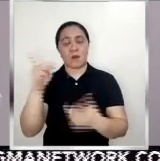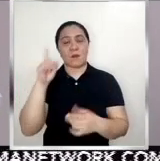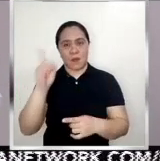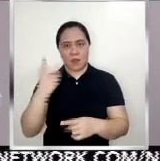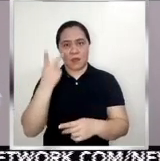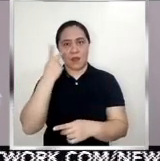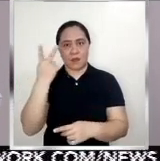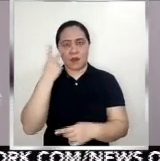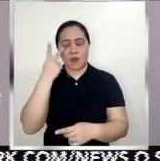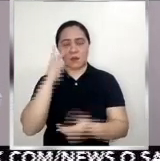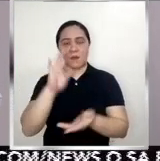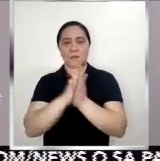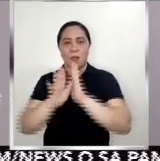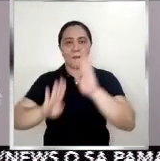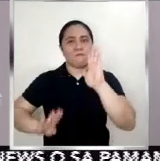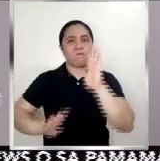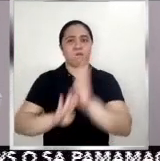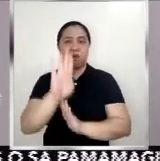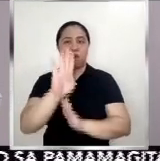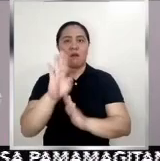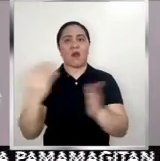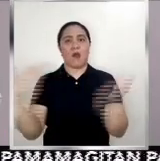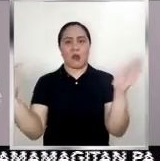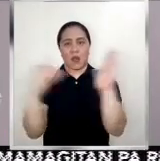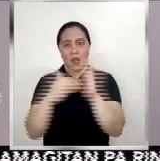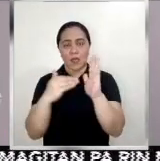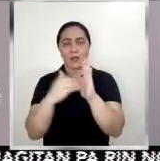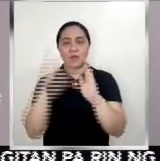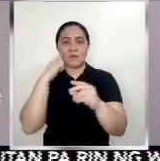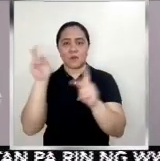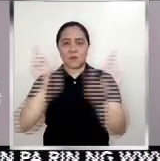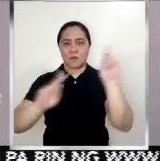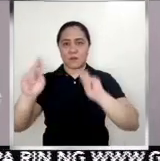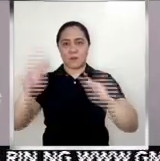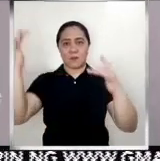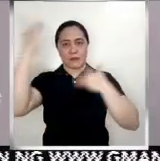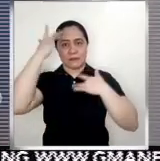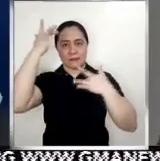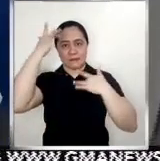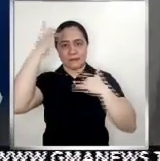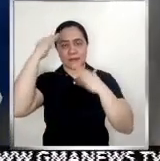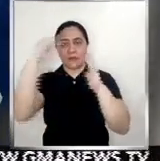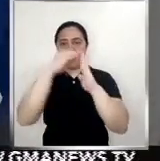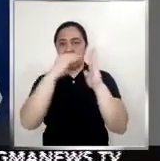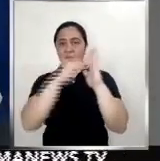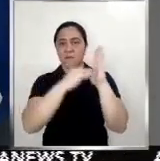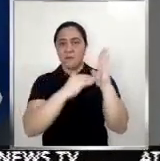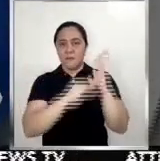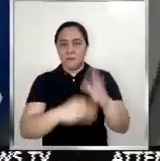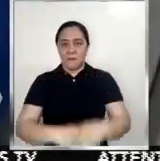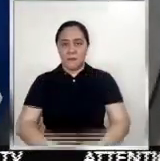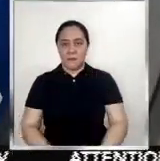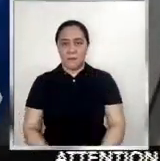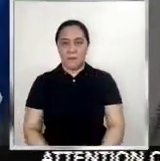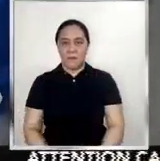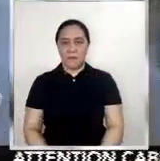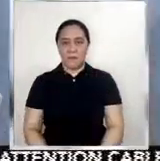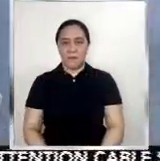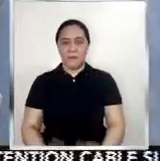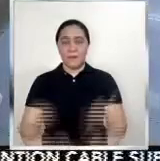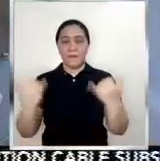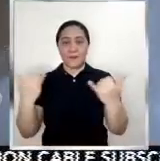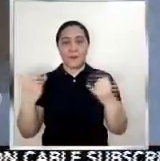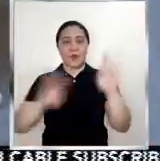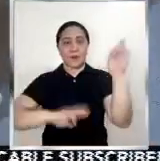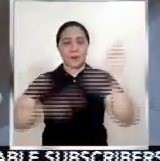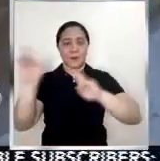na naman ang numero ng mga kaso na magkakaroon ng COVID-19. Handa naman daw ang medical frontliners na